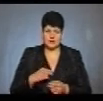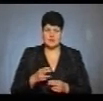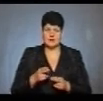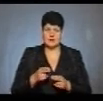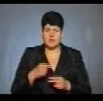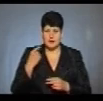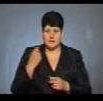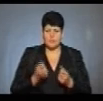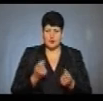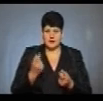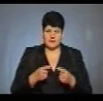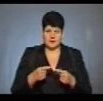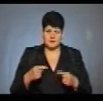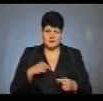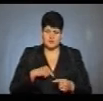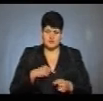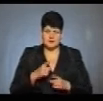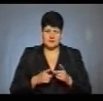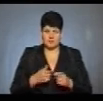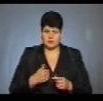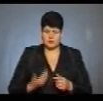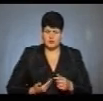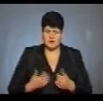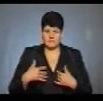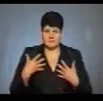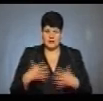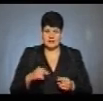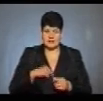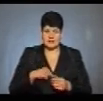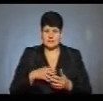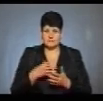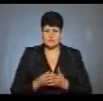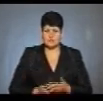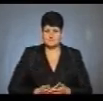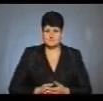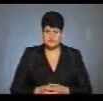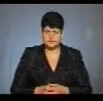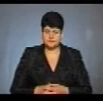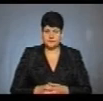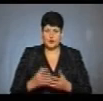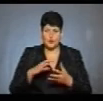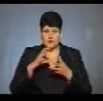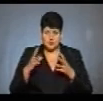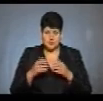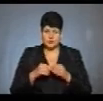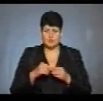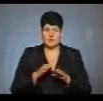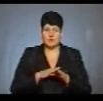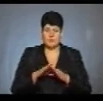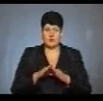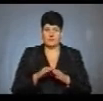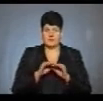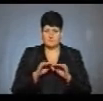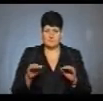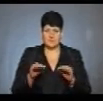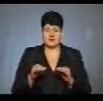негативних психосоматичних та психоемоційних змін у моєму житті, оскільки я втратила сенс свого існування. Осягнути в повній мірі рівень моральних та душевних страждань,